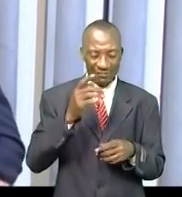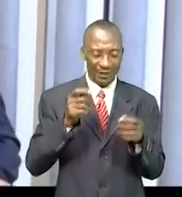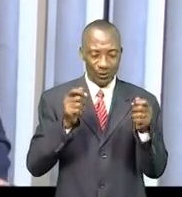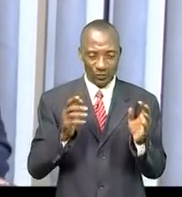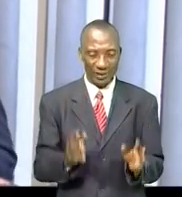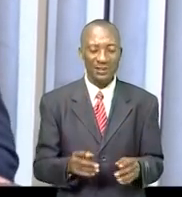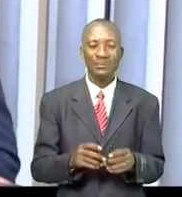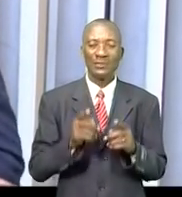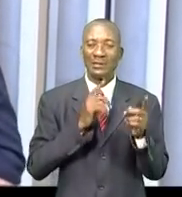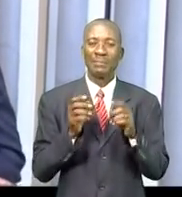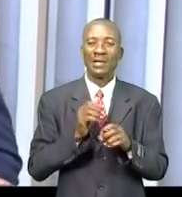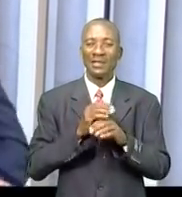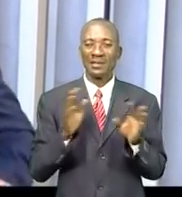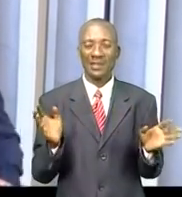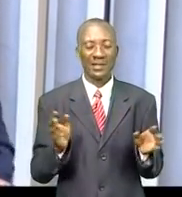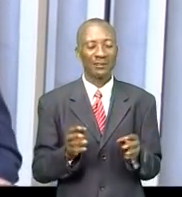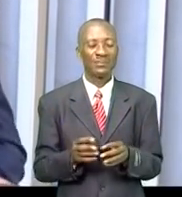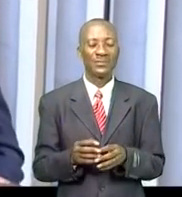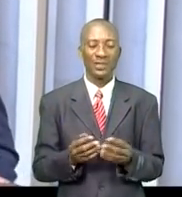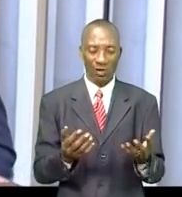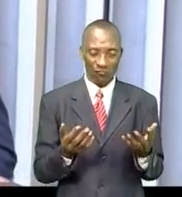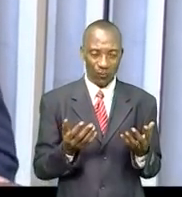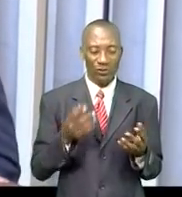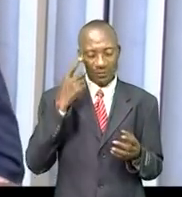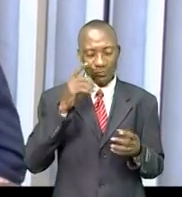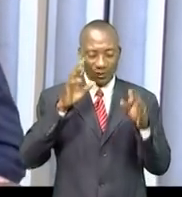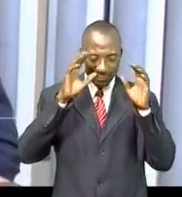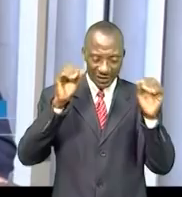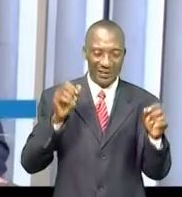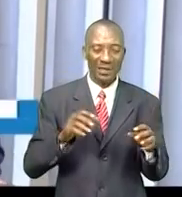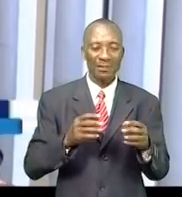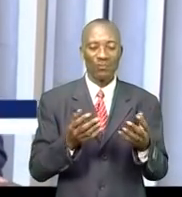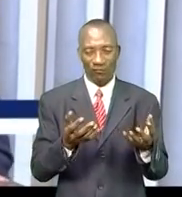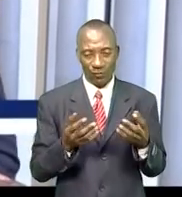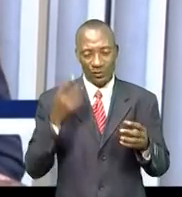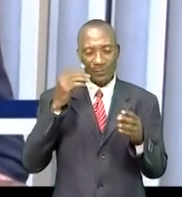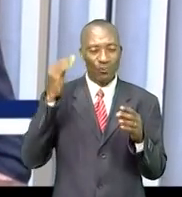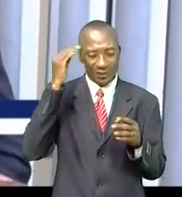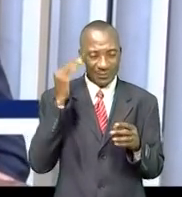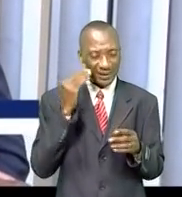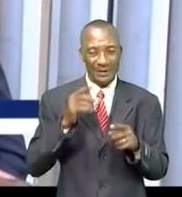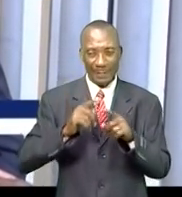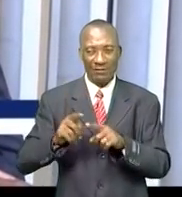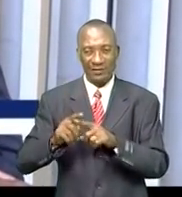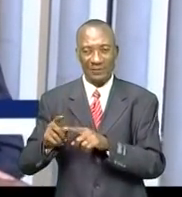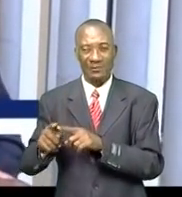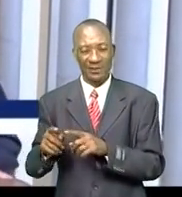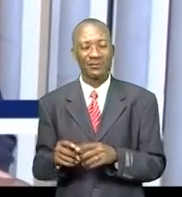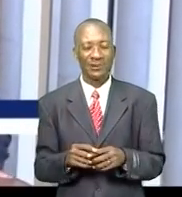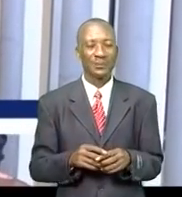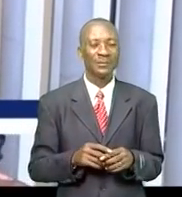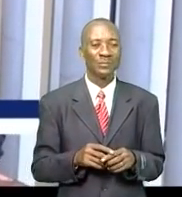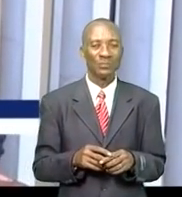C'est cette orientation générale qui anime le chef de l'État, qui anime l'ensemble des officiels congolais et que représente le ministre ici chargé de la communication. C'est bien sûr